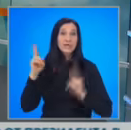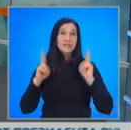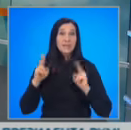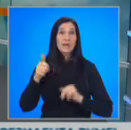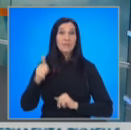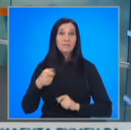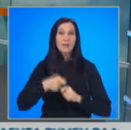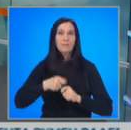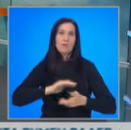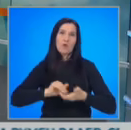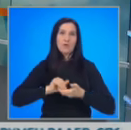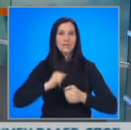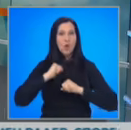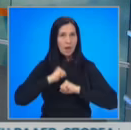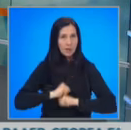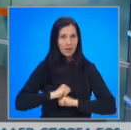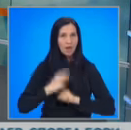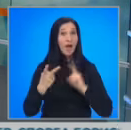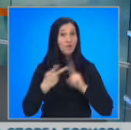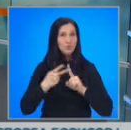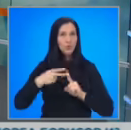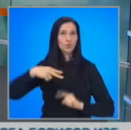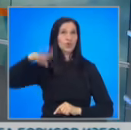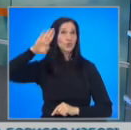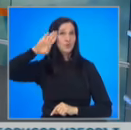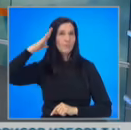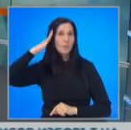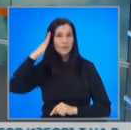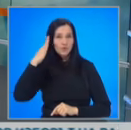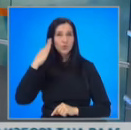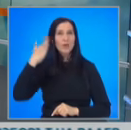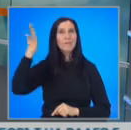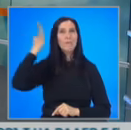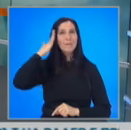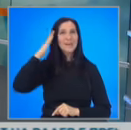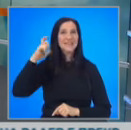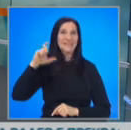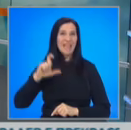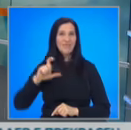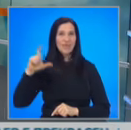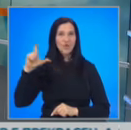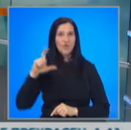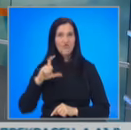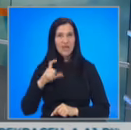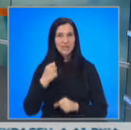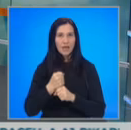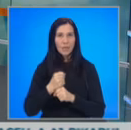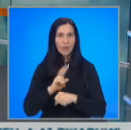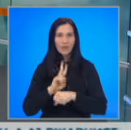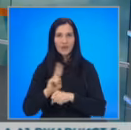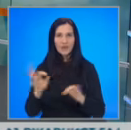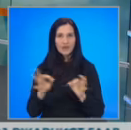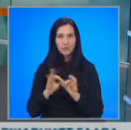да направят коалиционен кабинет. Второто служебно правителство е с премиер Стефан Софиянски. Работи от